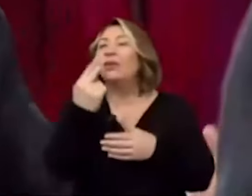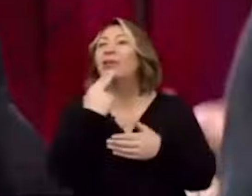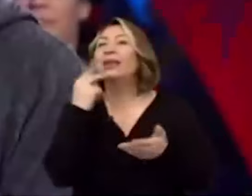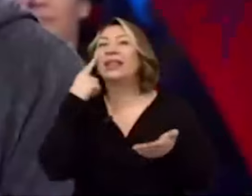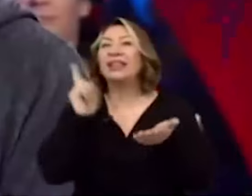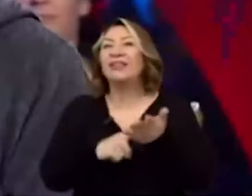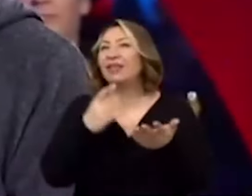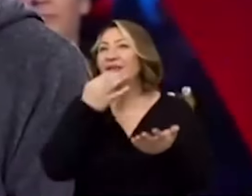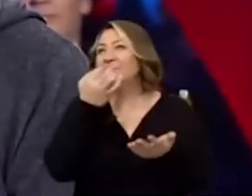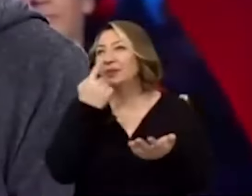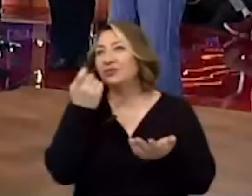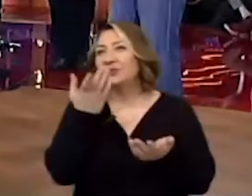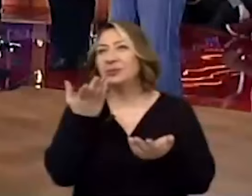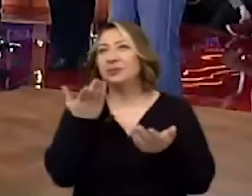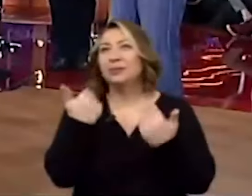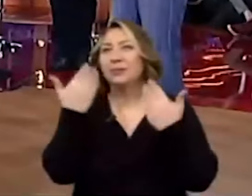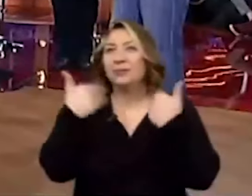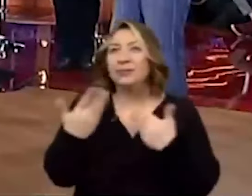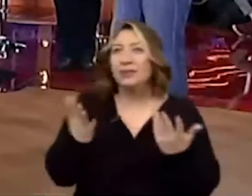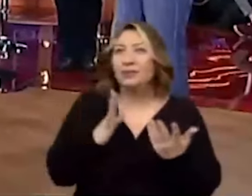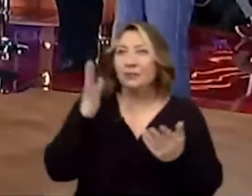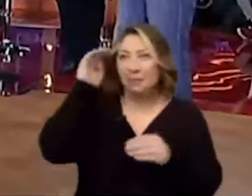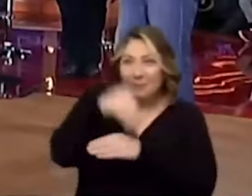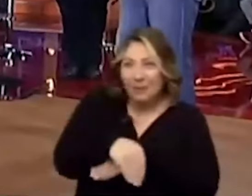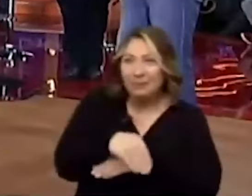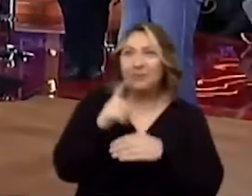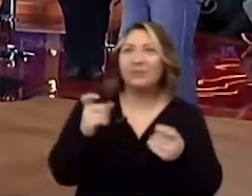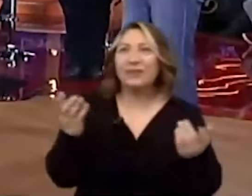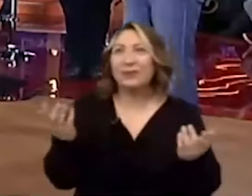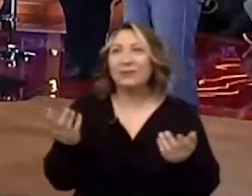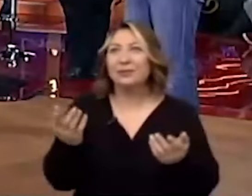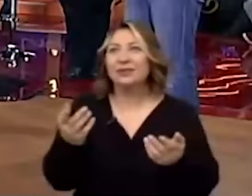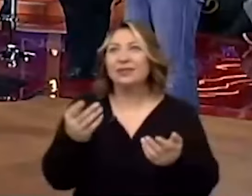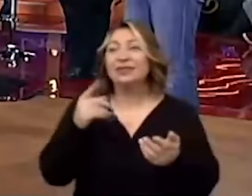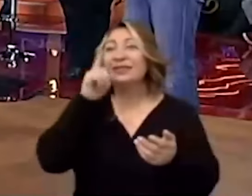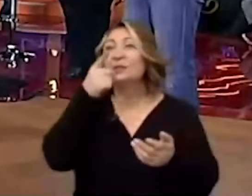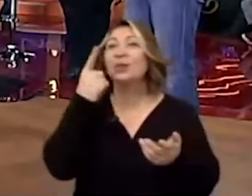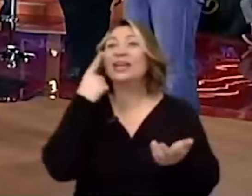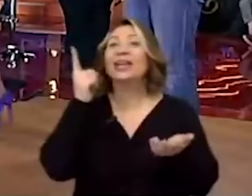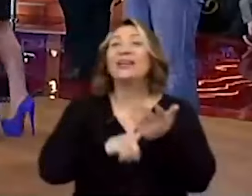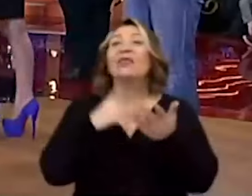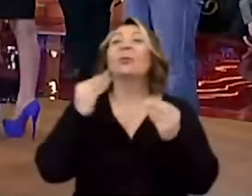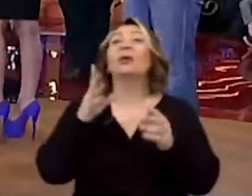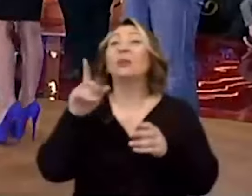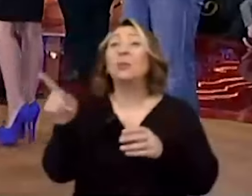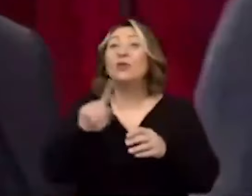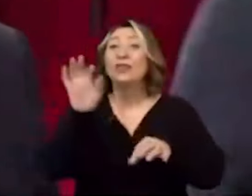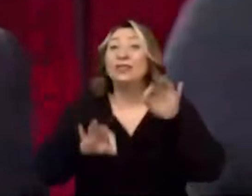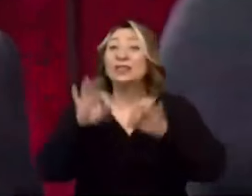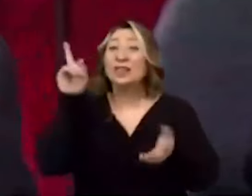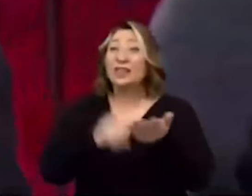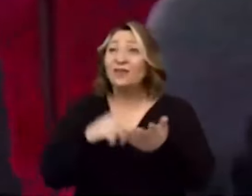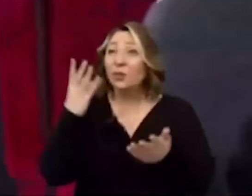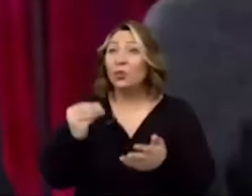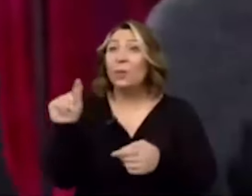hanıma? Niye kefil oluyorsunuz? Nedir? Durumum nedir? Batık mıyım? Neyim? Sadece o kefil olmaz. Müfettiş de kefil olur.